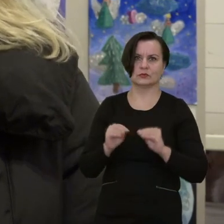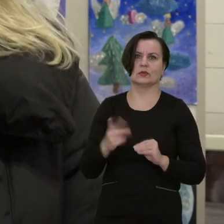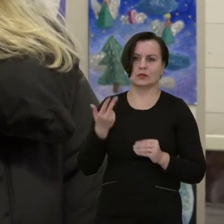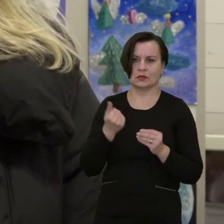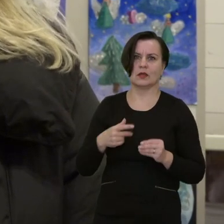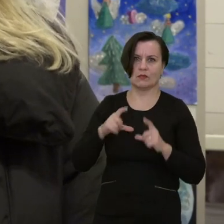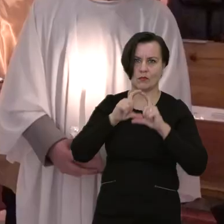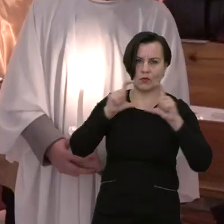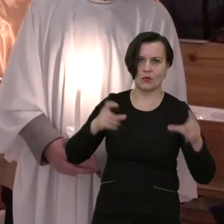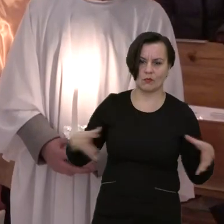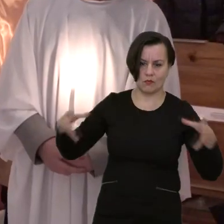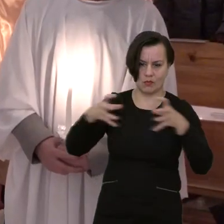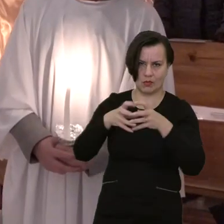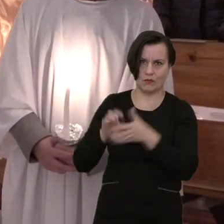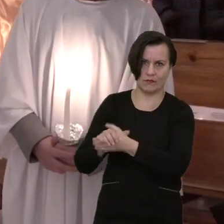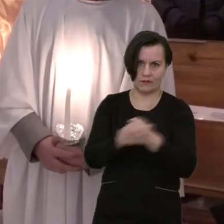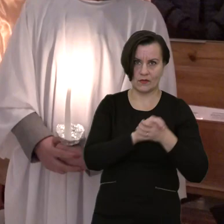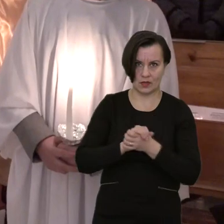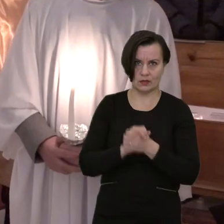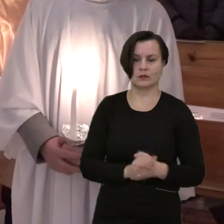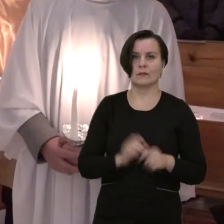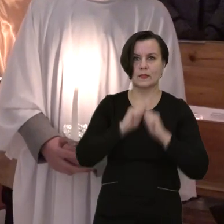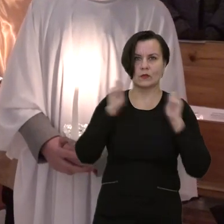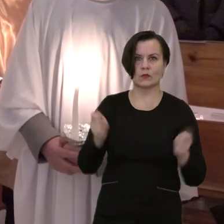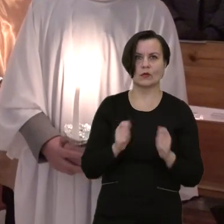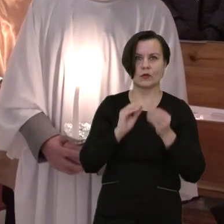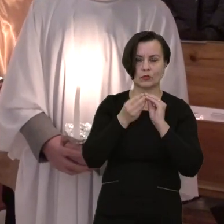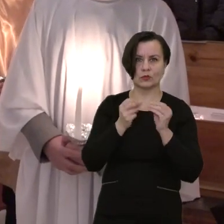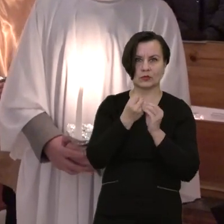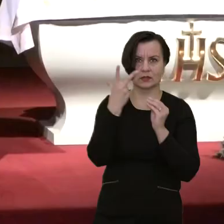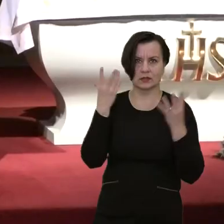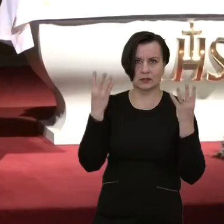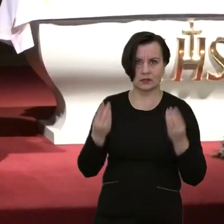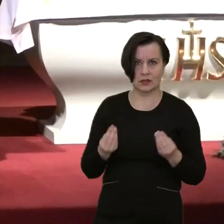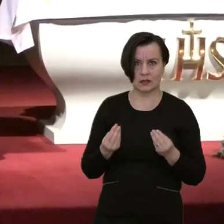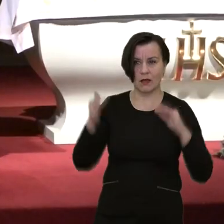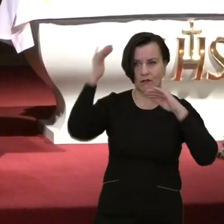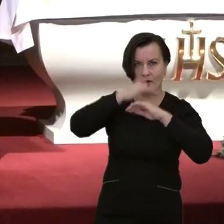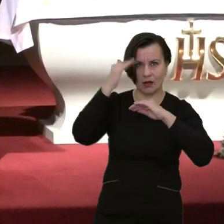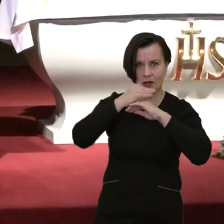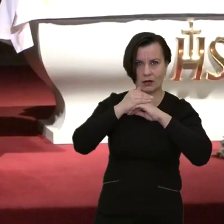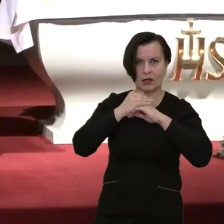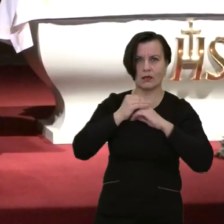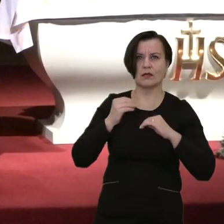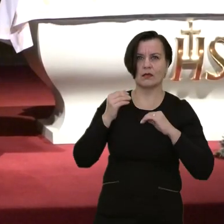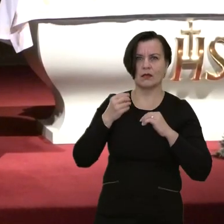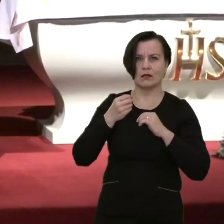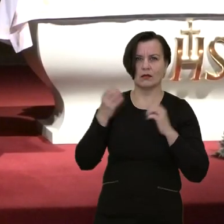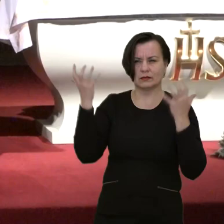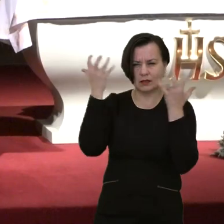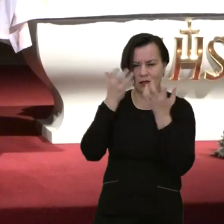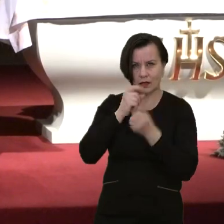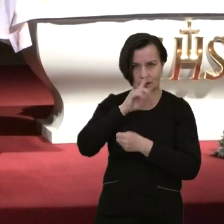ir tai vienyje mūsų mokyklos bendruomenė. Nuo gruodžio 13-osios Šventosios Liucijos šviesos dienos vakarai